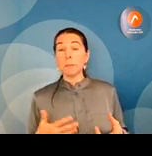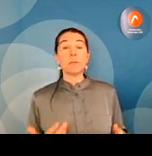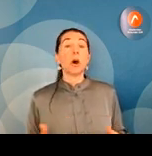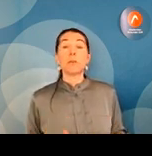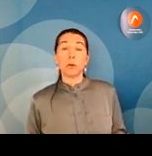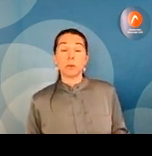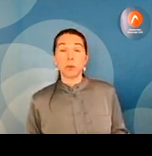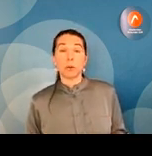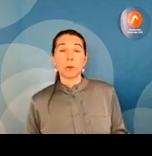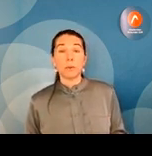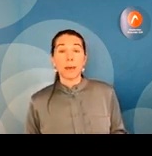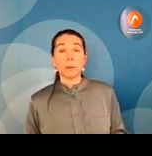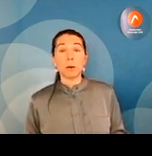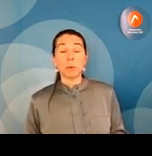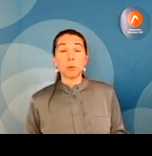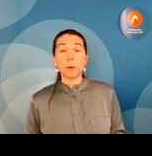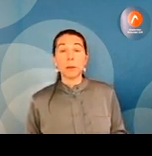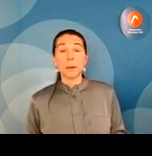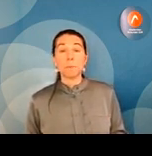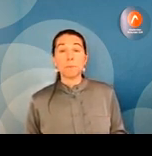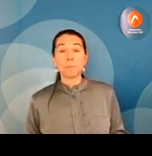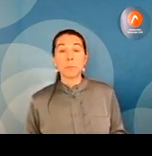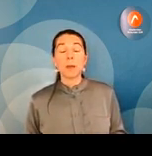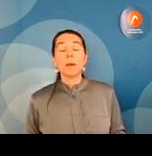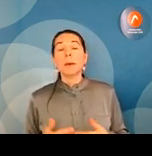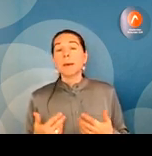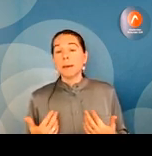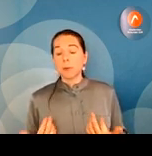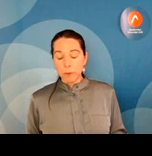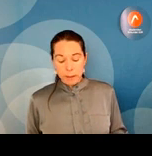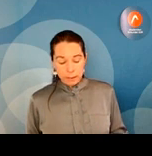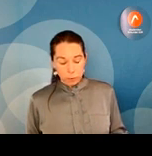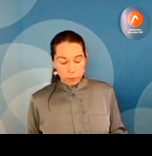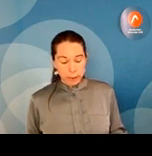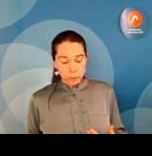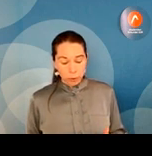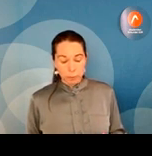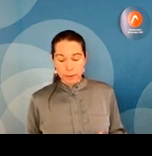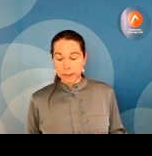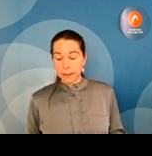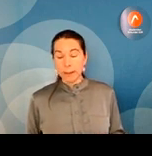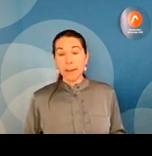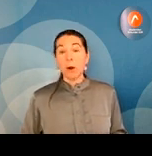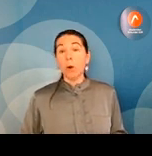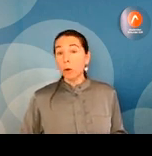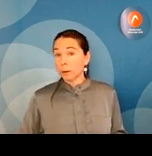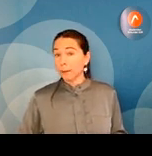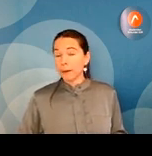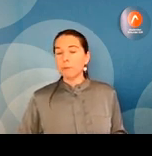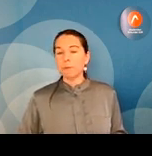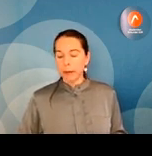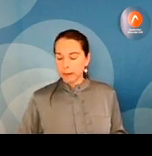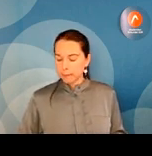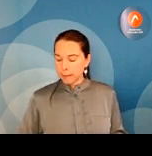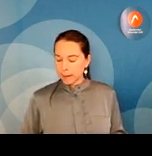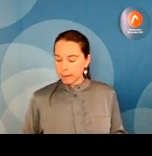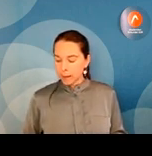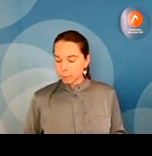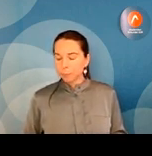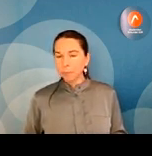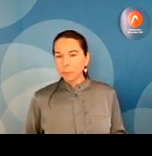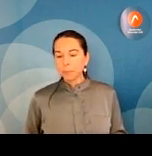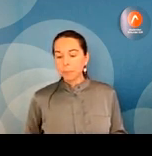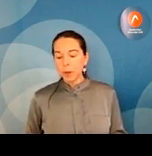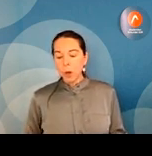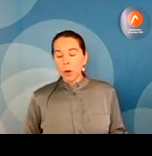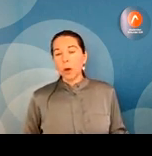normer. Men vad har vi också för normer som vi kanske behöver utmana. I Sverige så är normerna kring ålder väldigt starka.